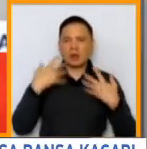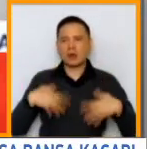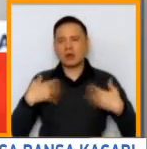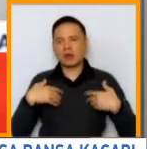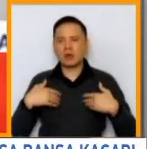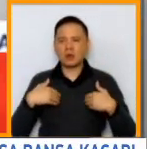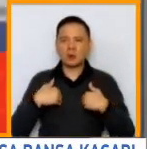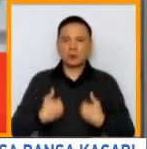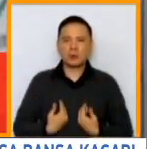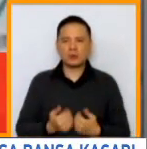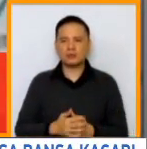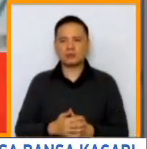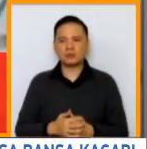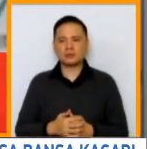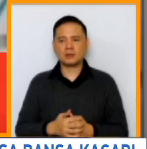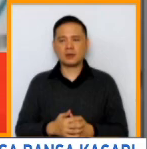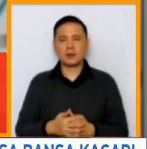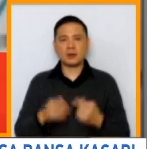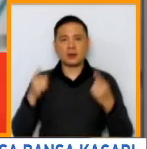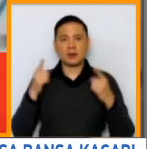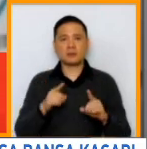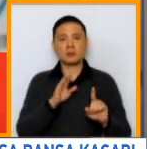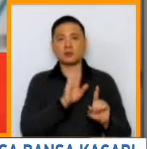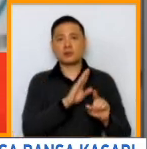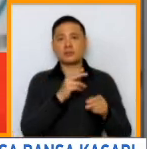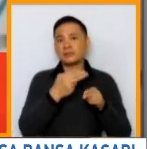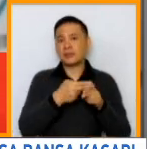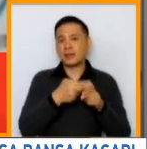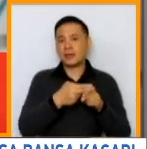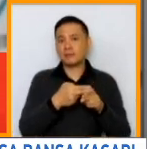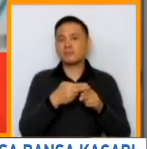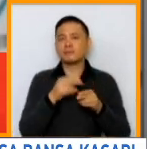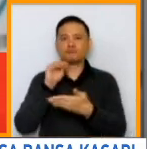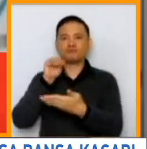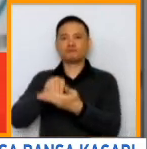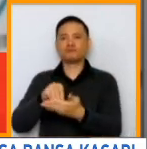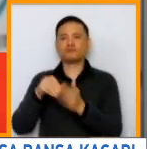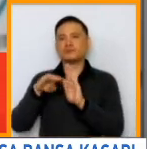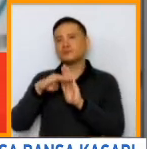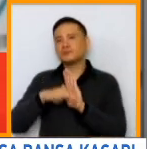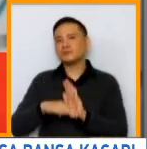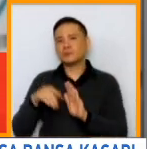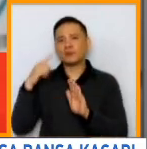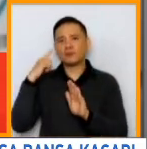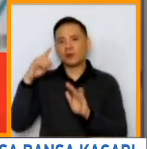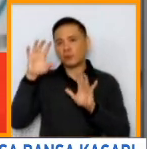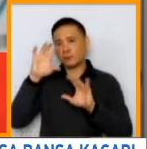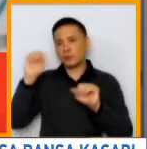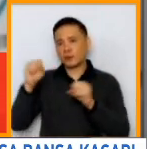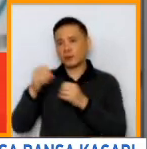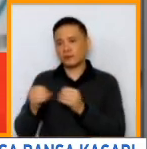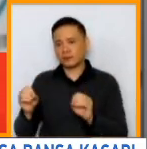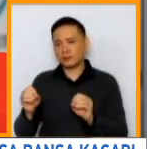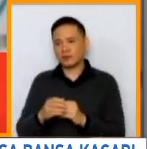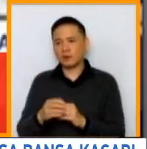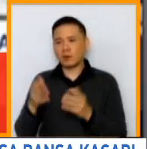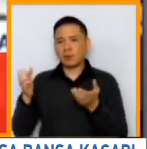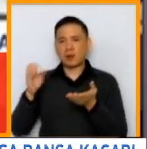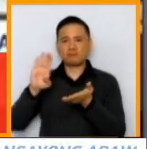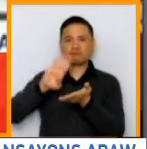buhay nang madawit ang kanyang pangalan sa listahan ng Malacanang, nakabilang siya sa gustong magpatalsik sa pwesto kay Pangulong